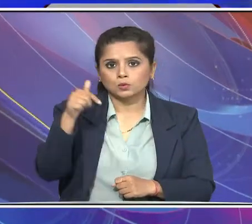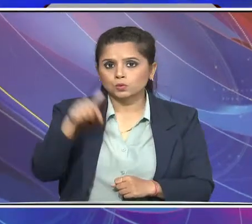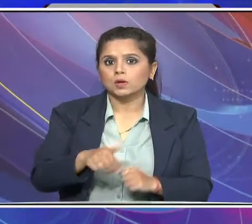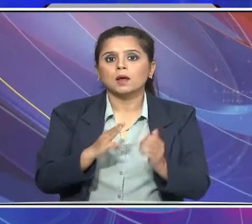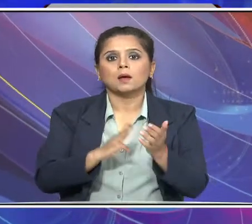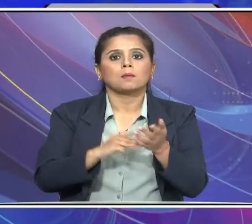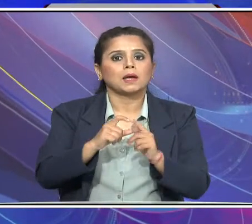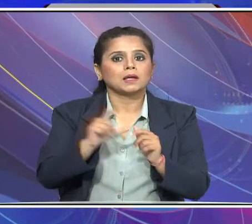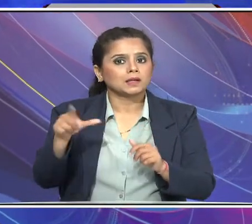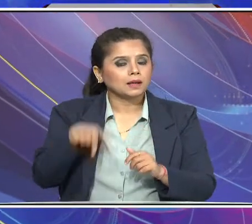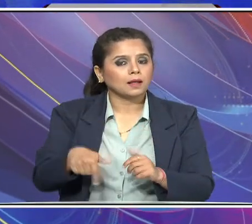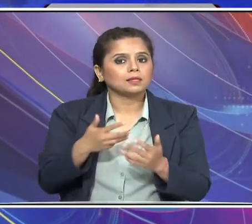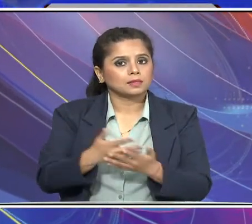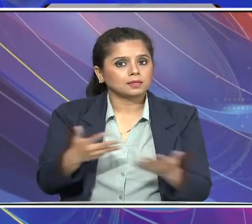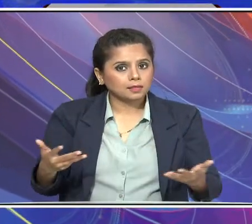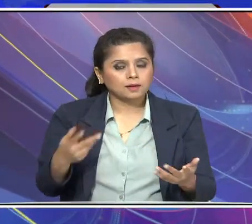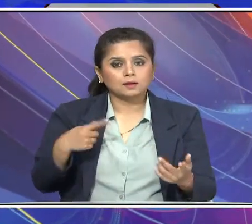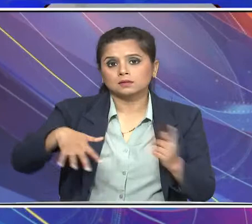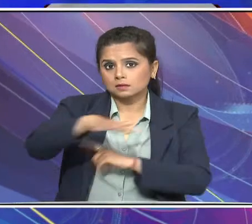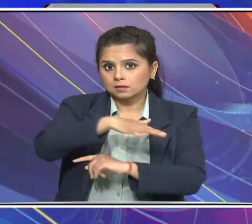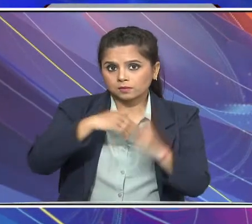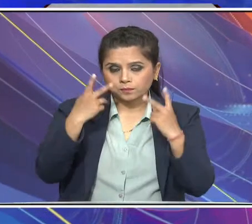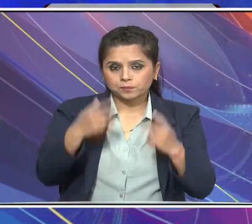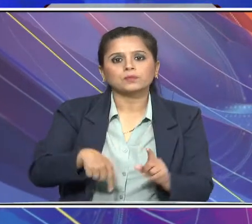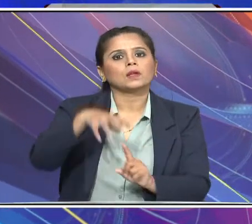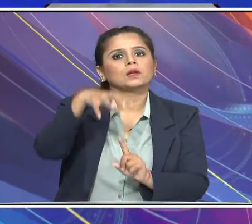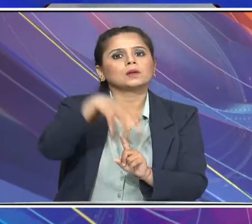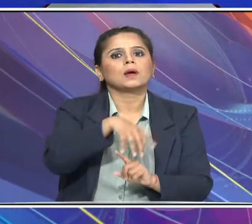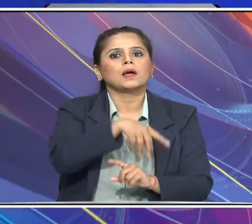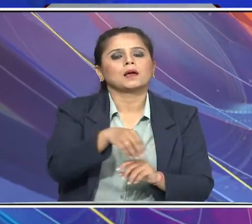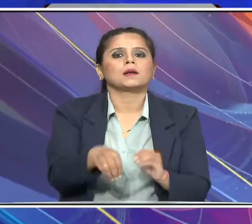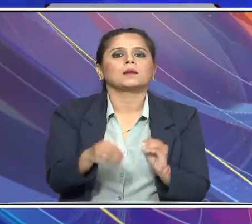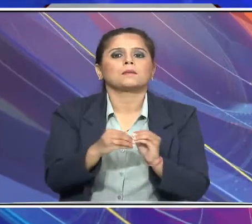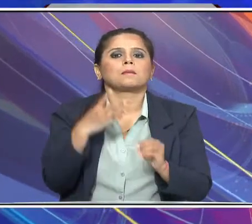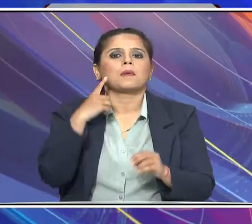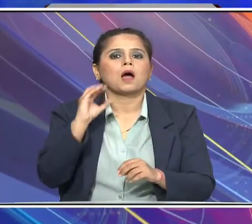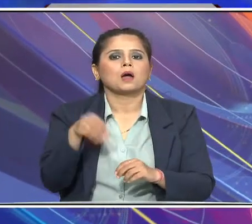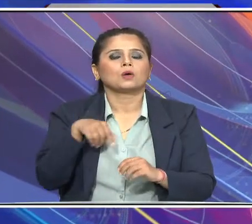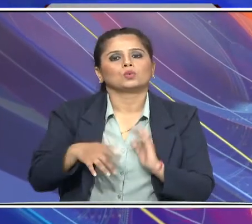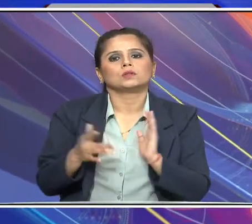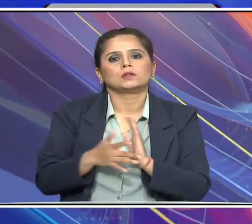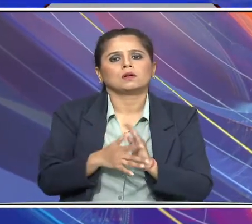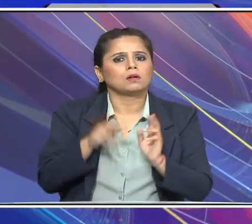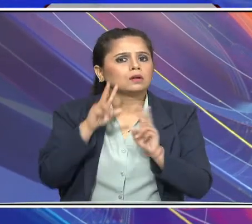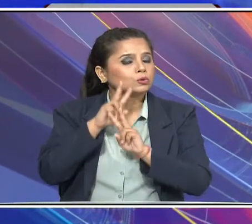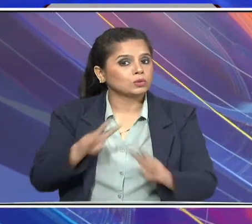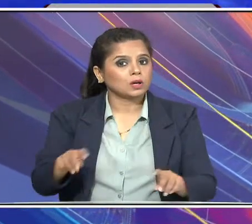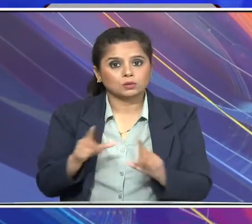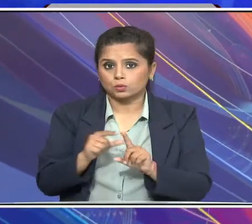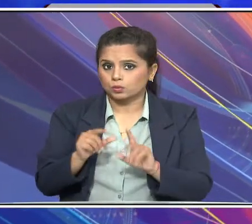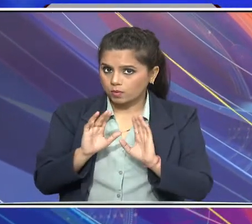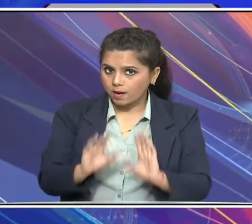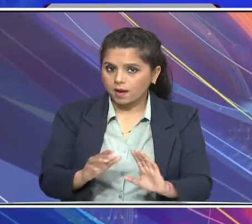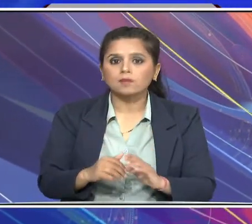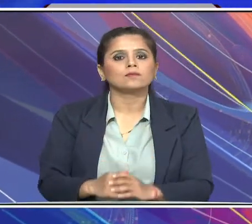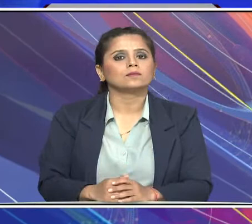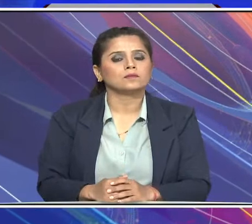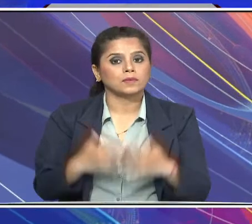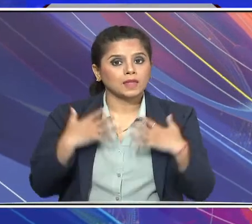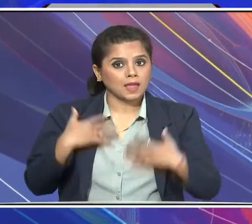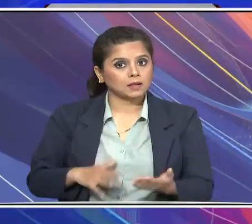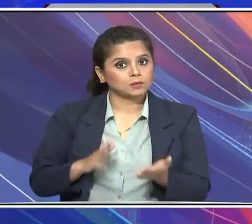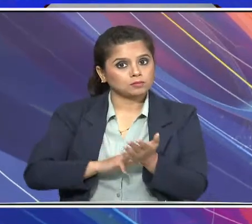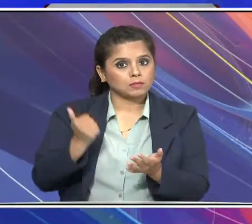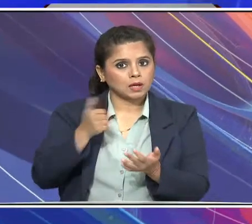सेक्टर में डिपार्मेंट ऑफ बायोटेक्नोलॉजी भी उसके ऊपर रिसर्च कर रहा है हेल्थ